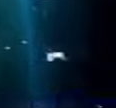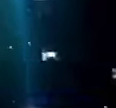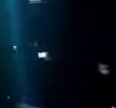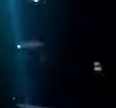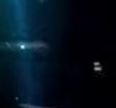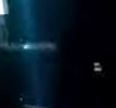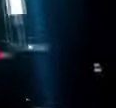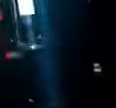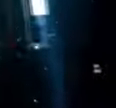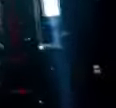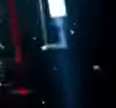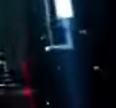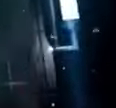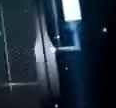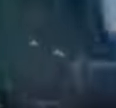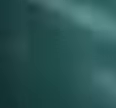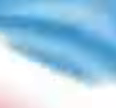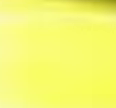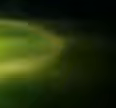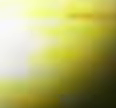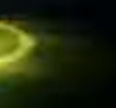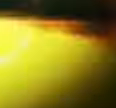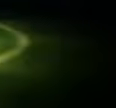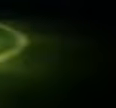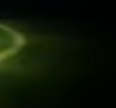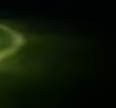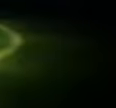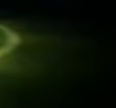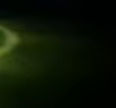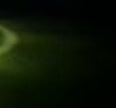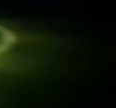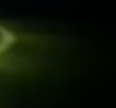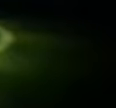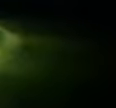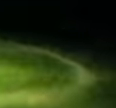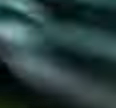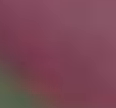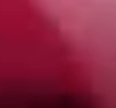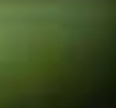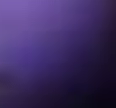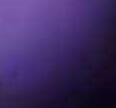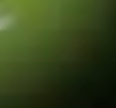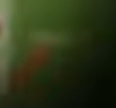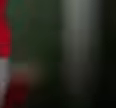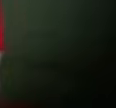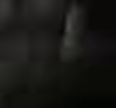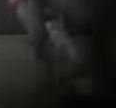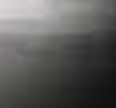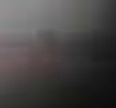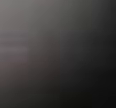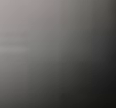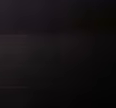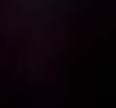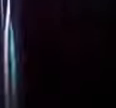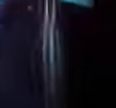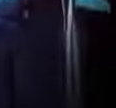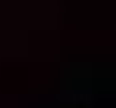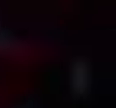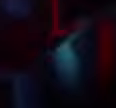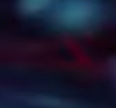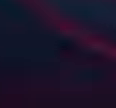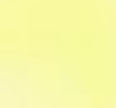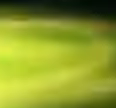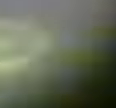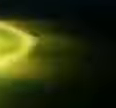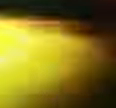DM Piala Malaysia 2022, semangat perjuangan terus diledakkan dalam memburu piala